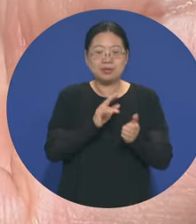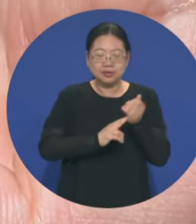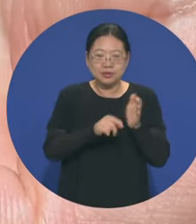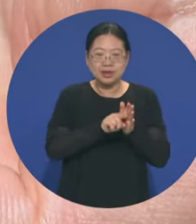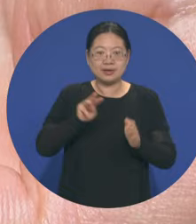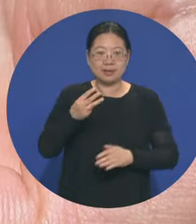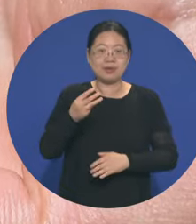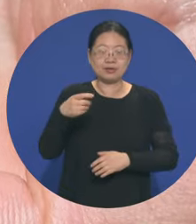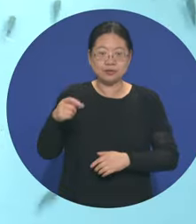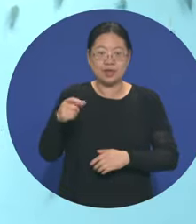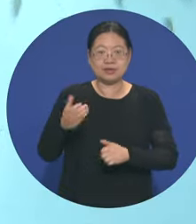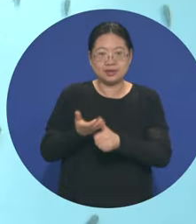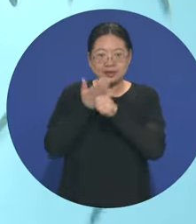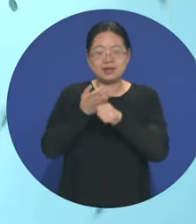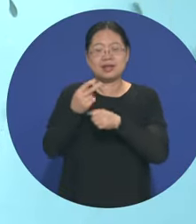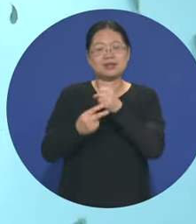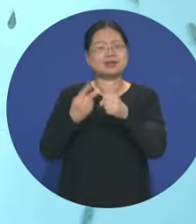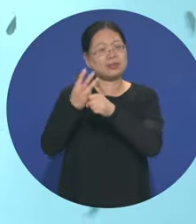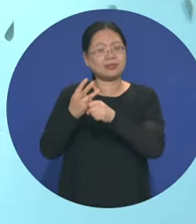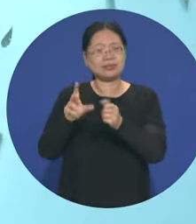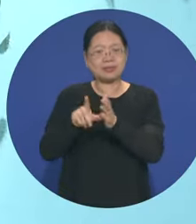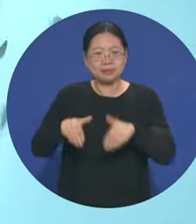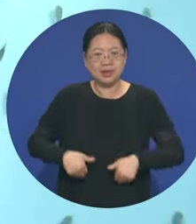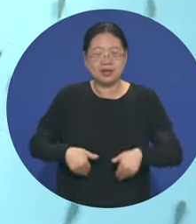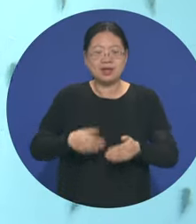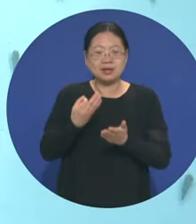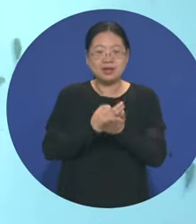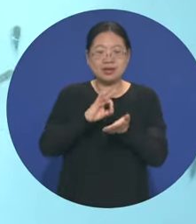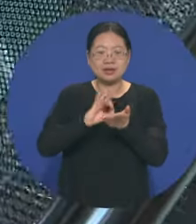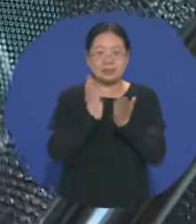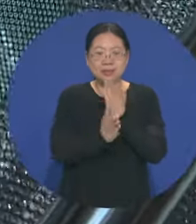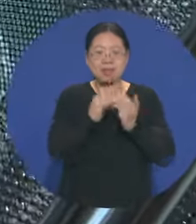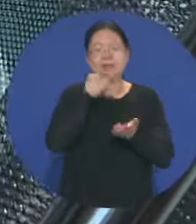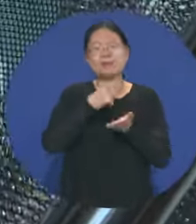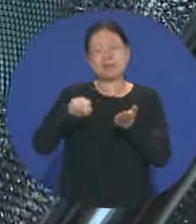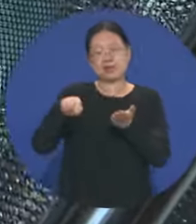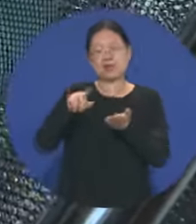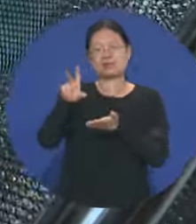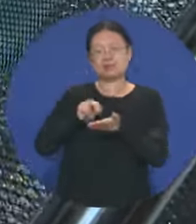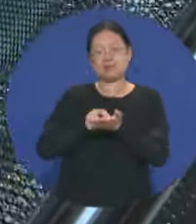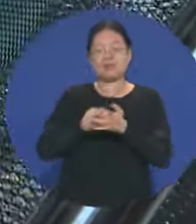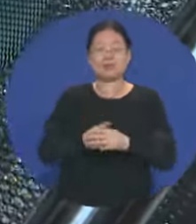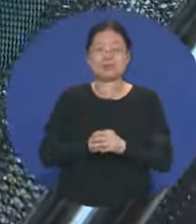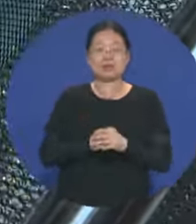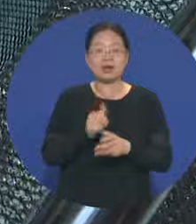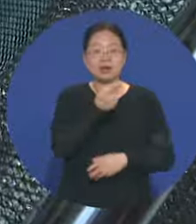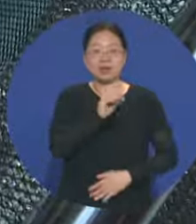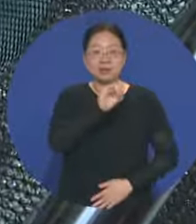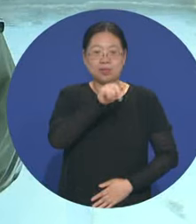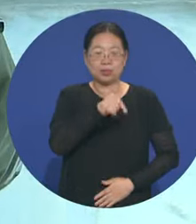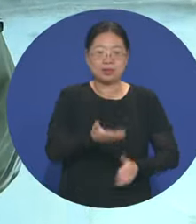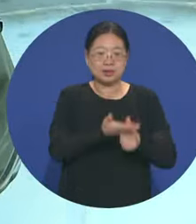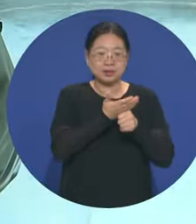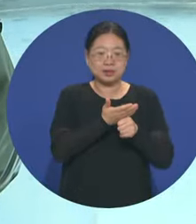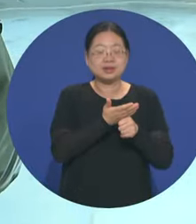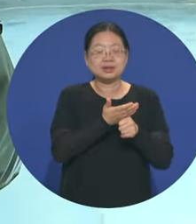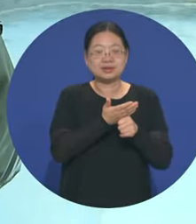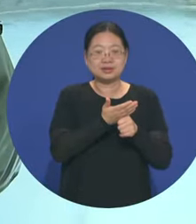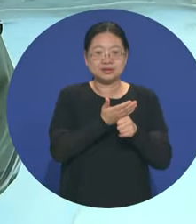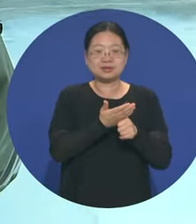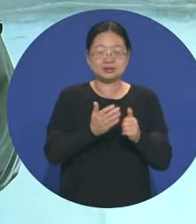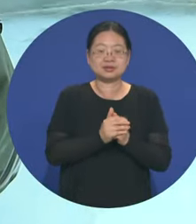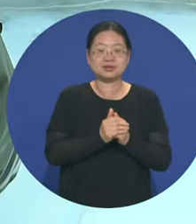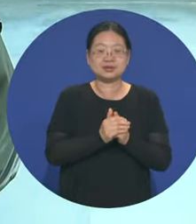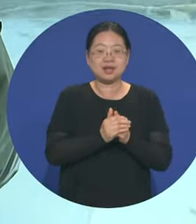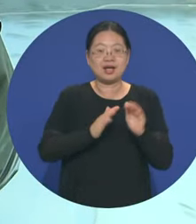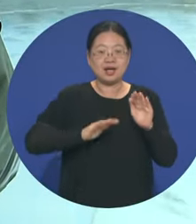하는데 2, 3년이나 걸립니다. 한마디로 채산성이 떨어지는 게 문제인데 때문에 황복을 키우는 어가는 전국에서 한 손에